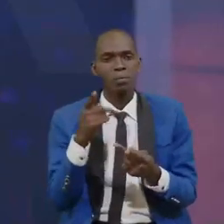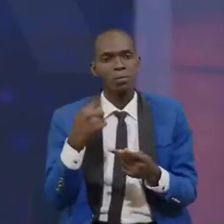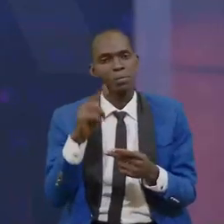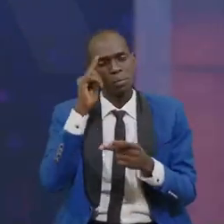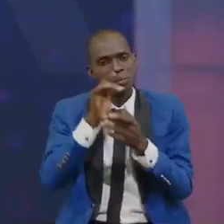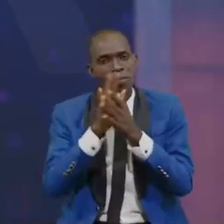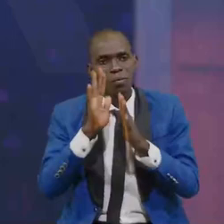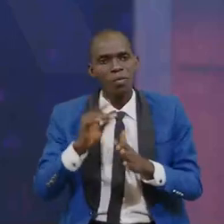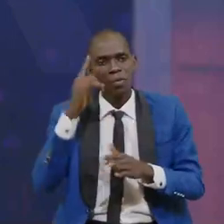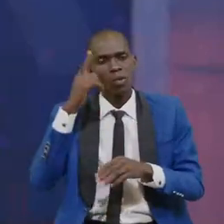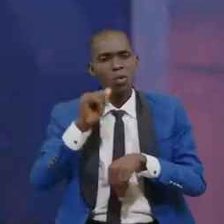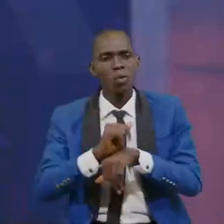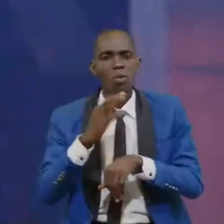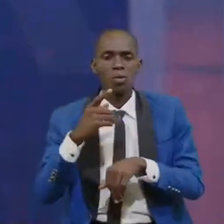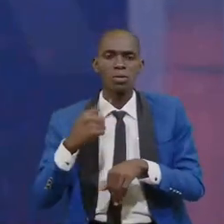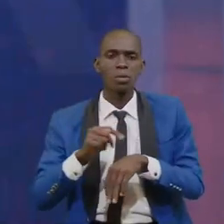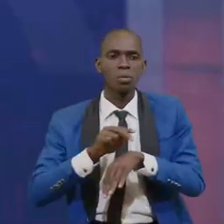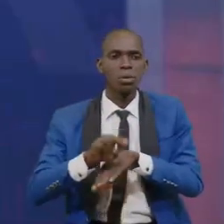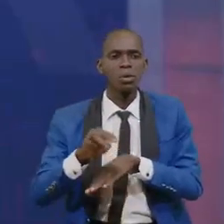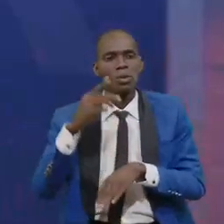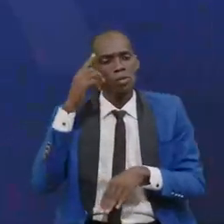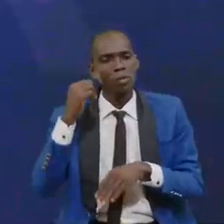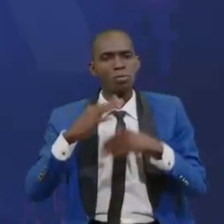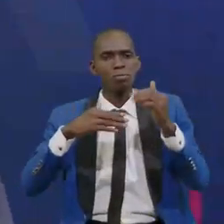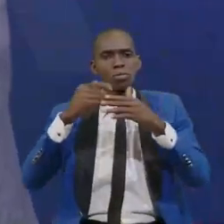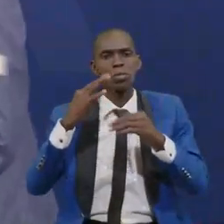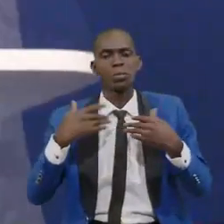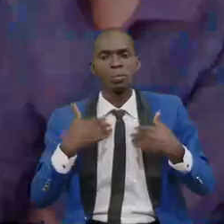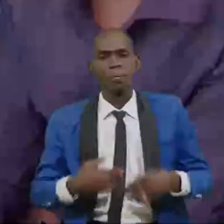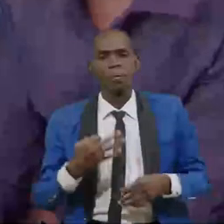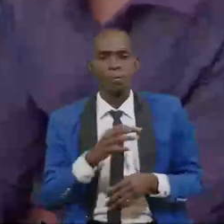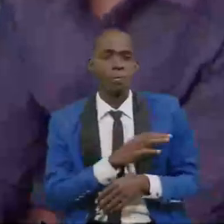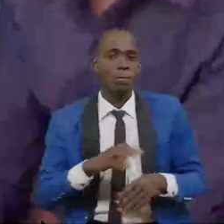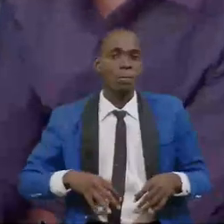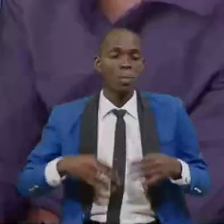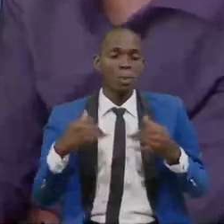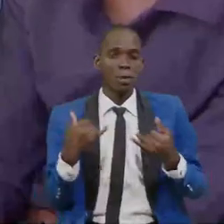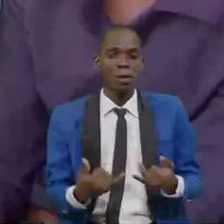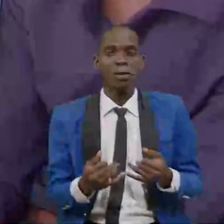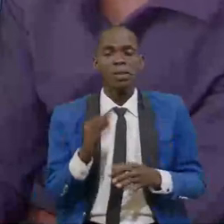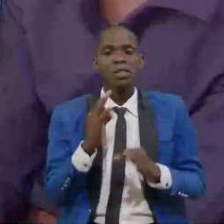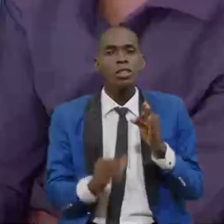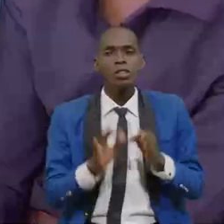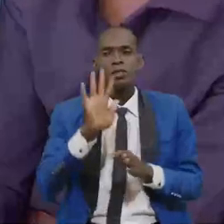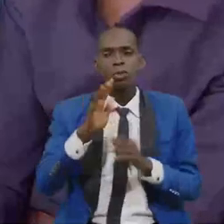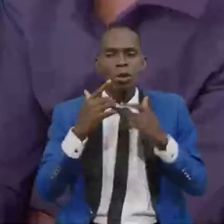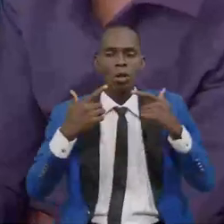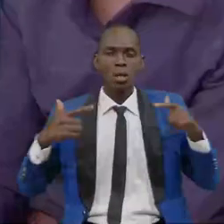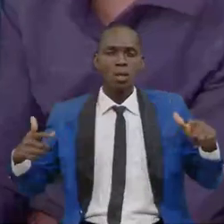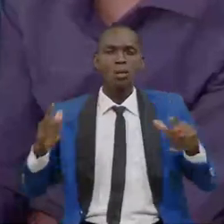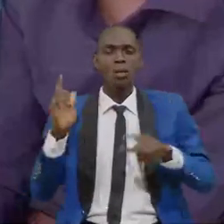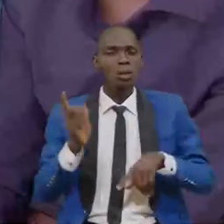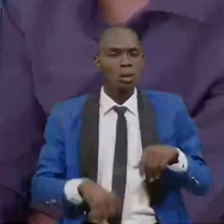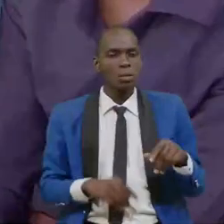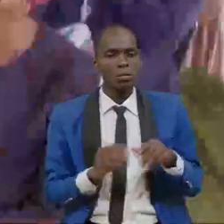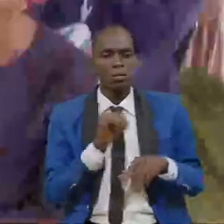ministère, pour l'édification du corps de Christ. Maintenant, si votre langage ne peut pas